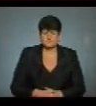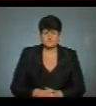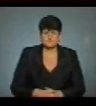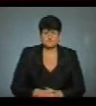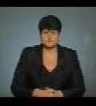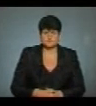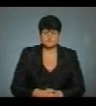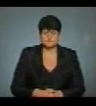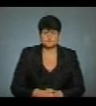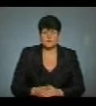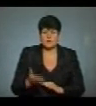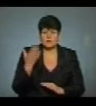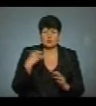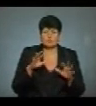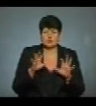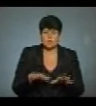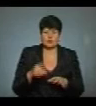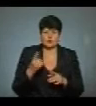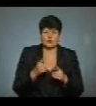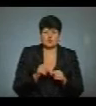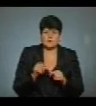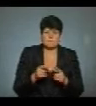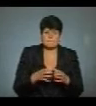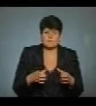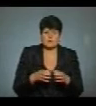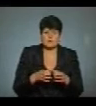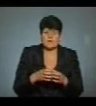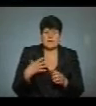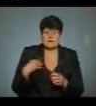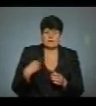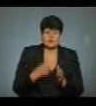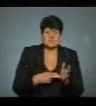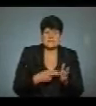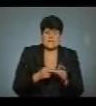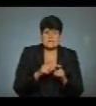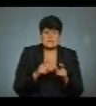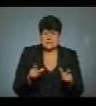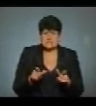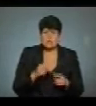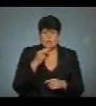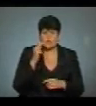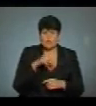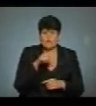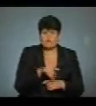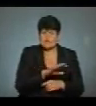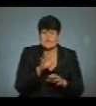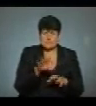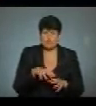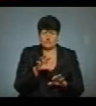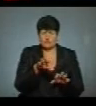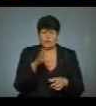сюжеті. Колишнього посадовця одного з відокремлених підрозділів Львівської залізниці обвинувачують у незаконному